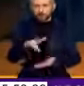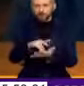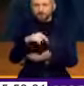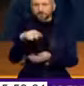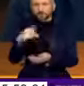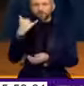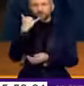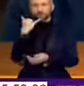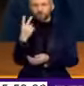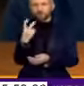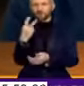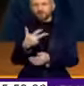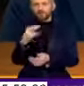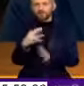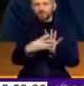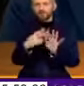номером телефону